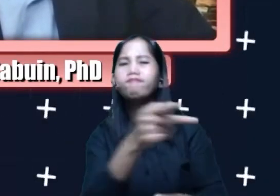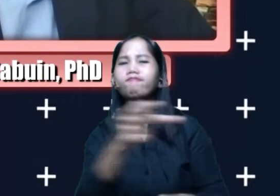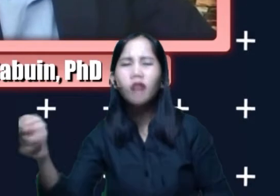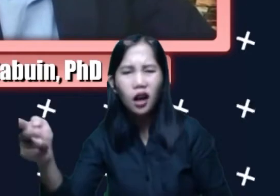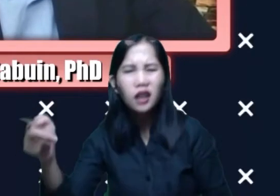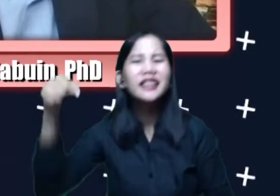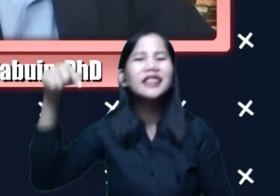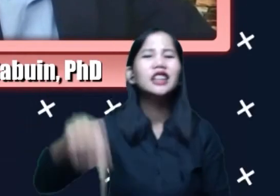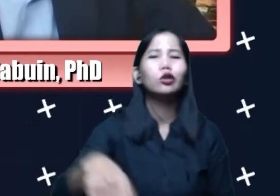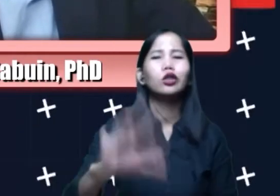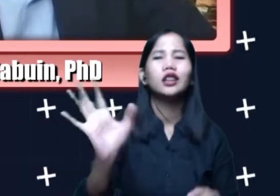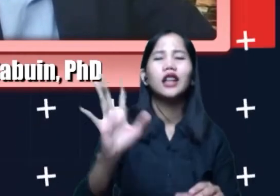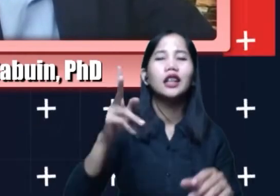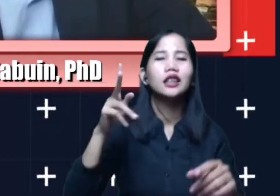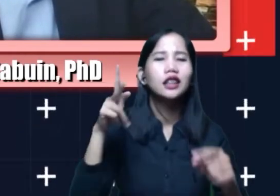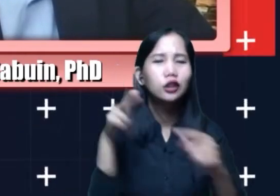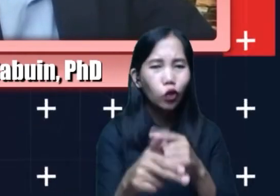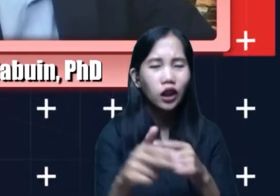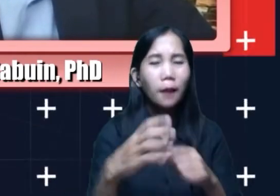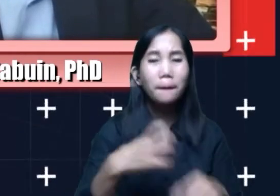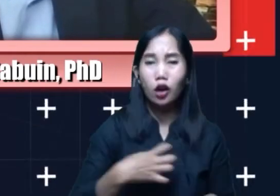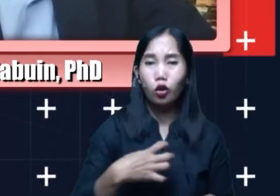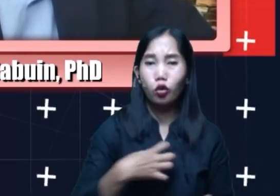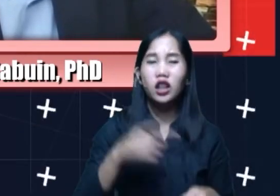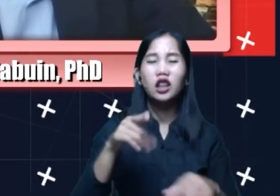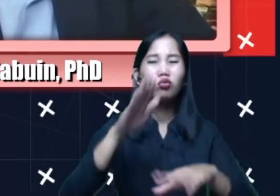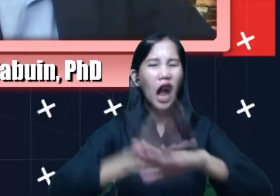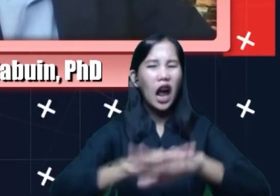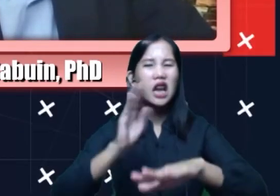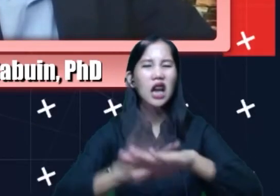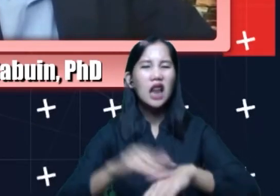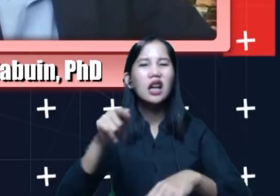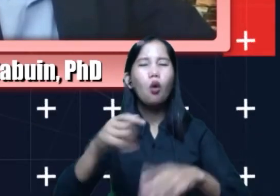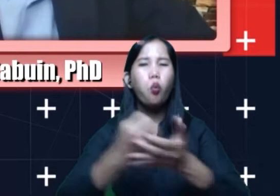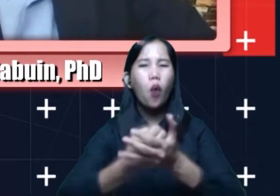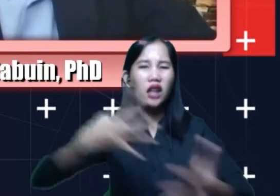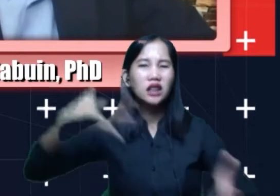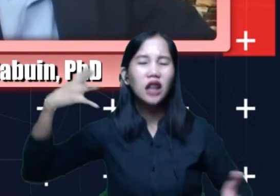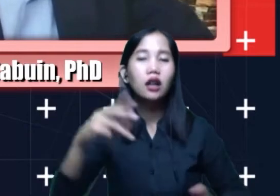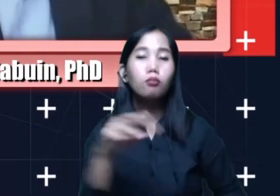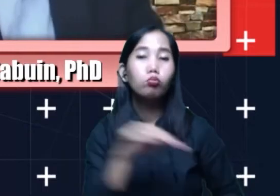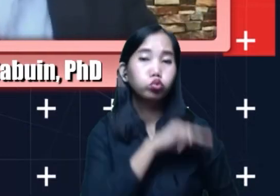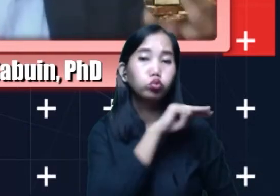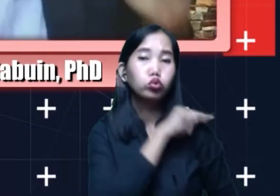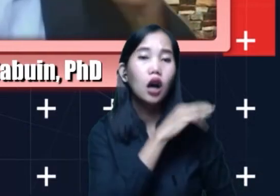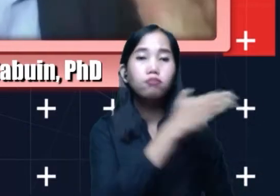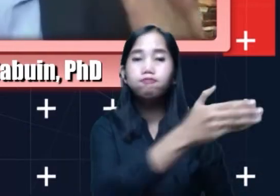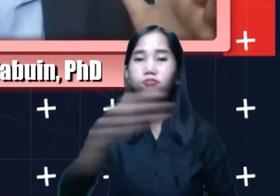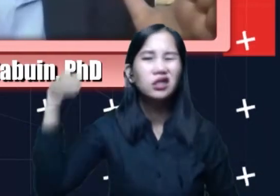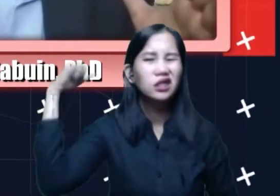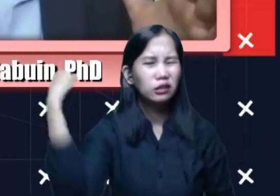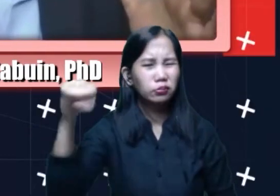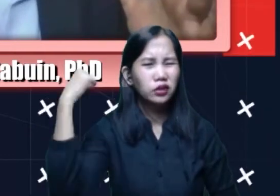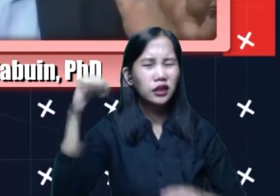dapat diselamatkan. Ayat 2, tetapi Paulus dan Barnabas dengan keras melawan dan membantah pendapat mereka. Ini mengenai